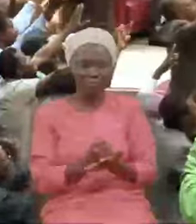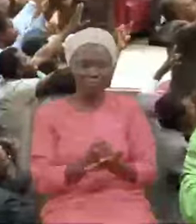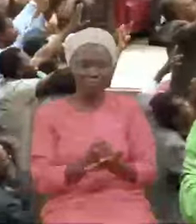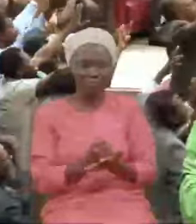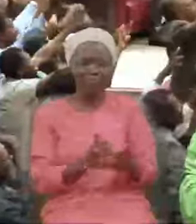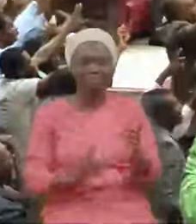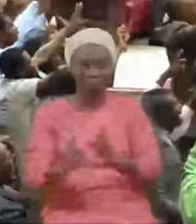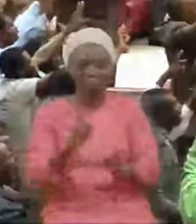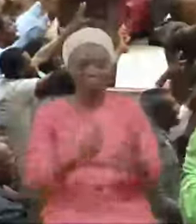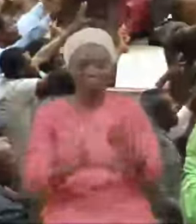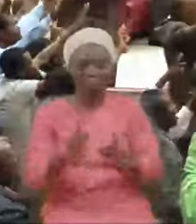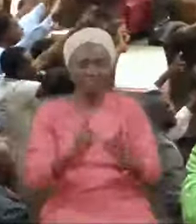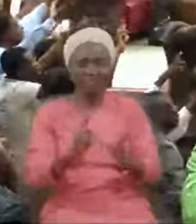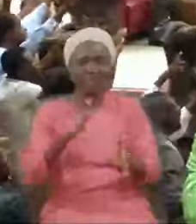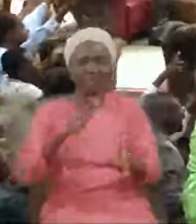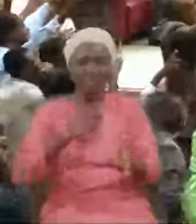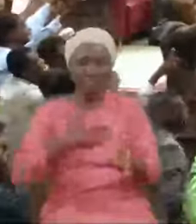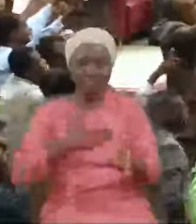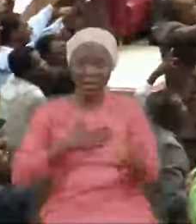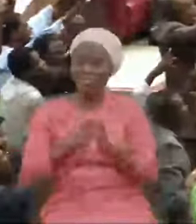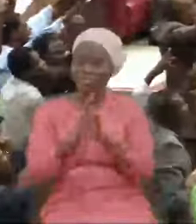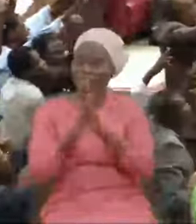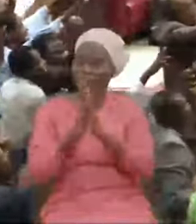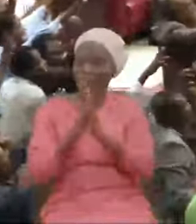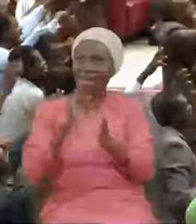Mes prières sont exaucées.